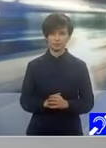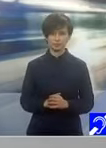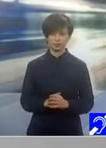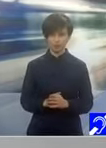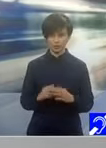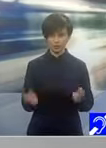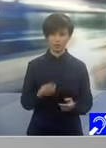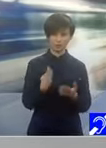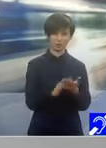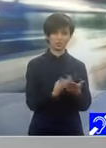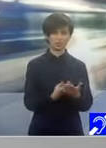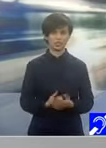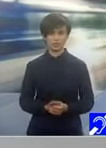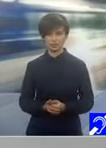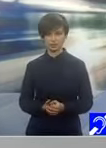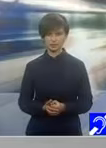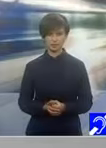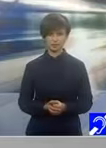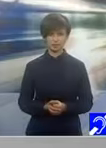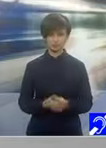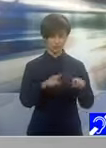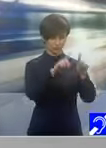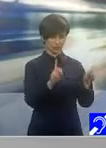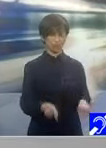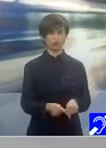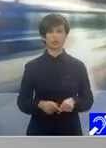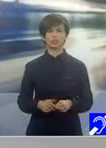sticlă în care se afla un document.